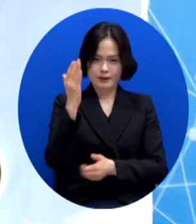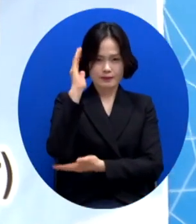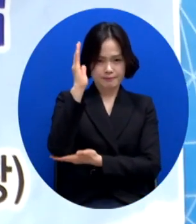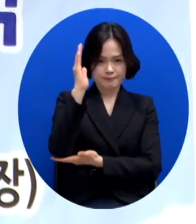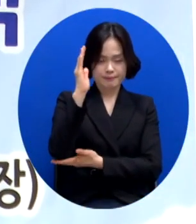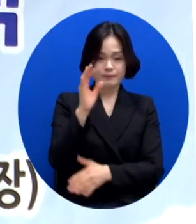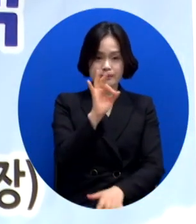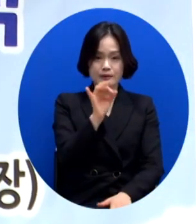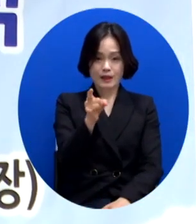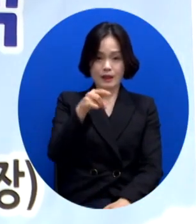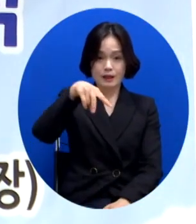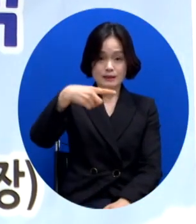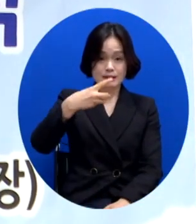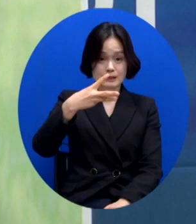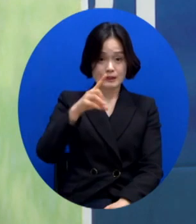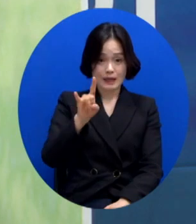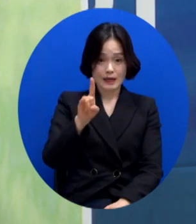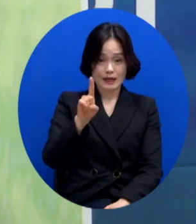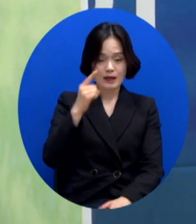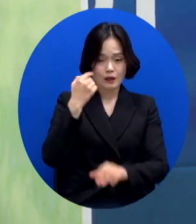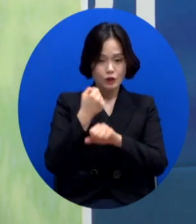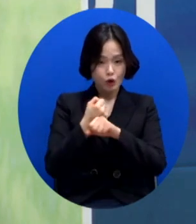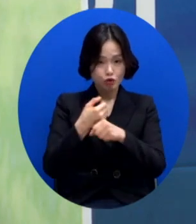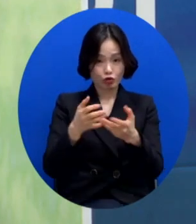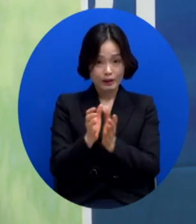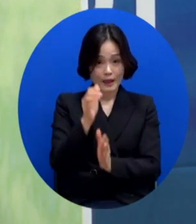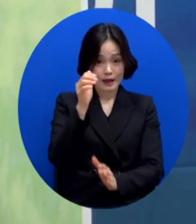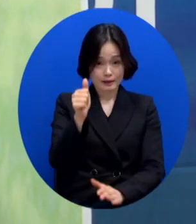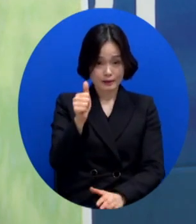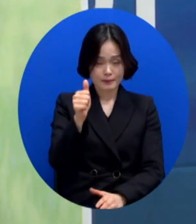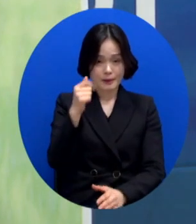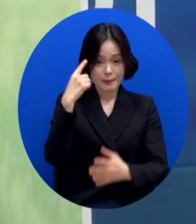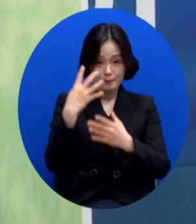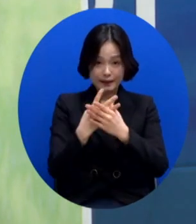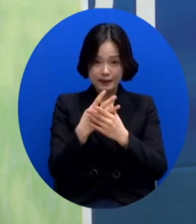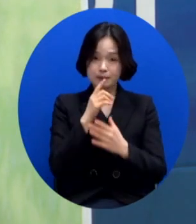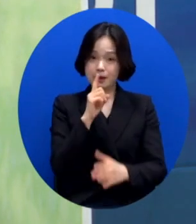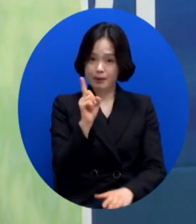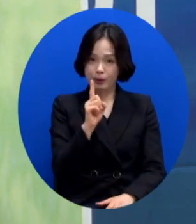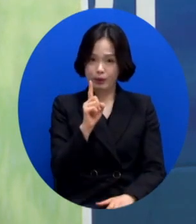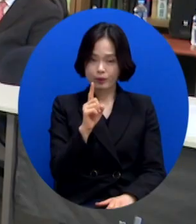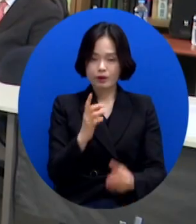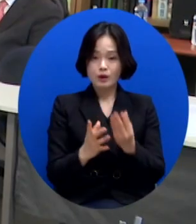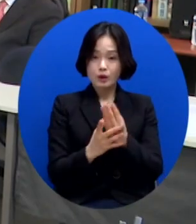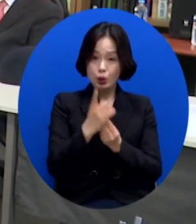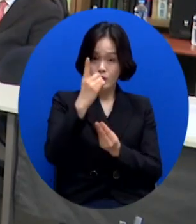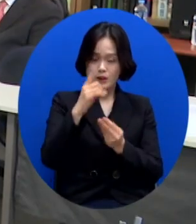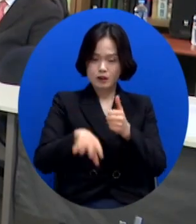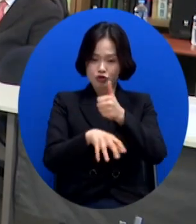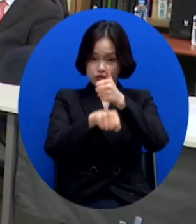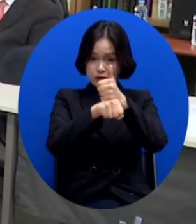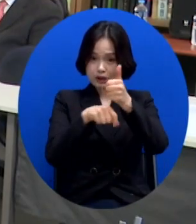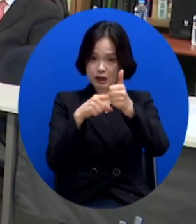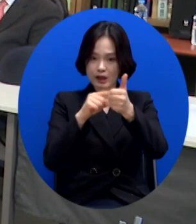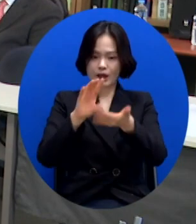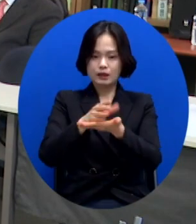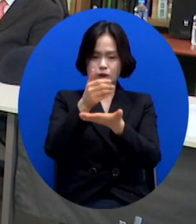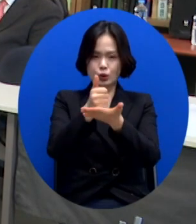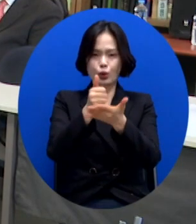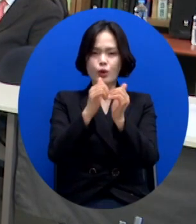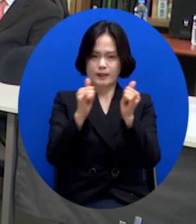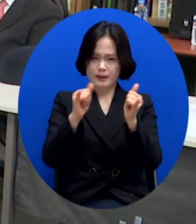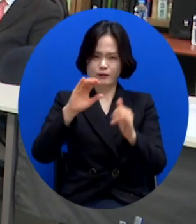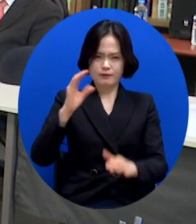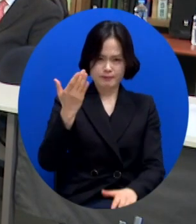대학교 전 총장 김한식 박사가 통일의 주체는 하나님을 사모하는 그리스도인 여야 한다 며 교회가 통일의